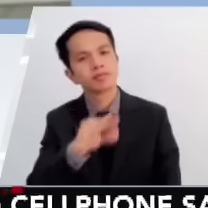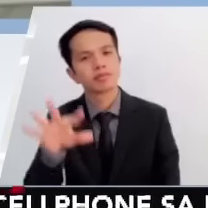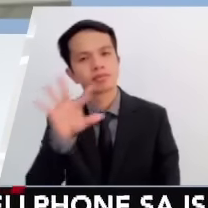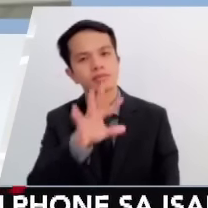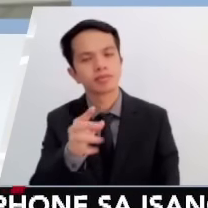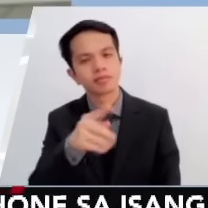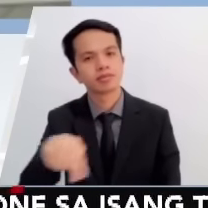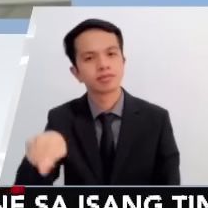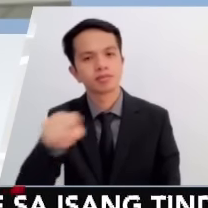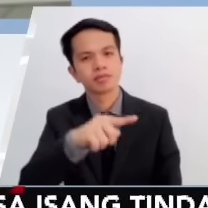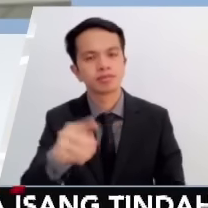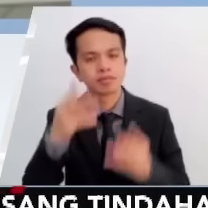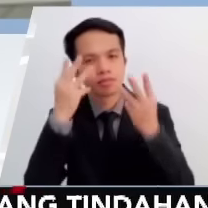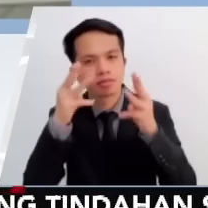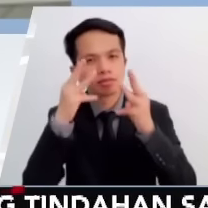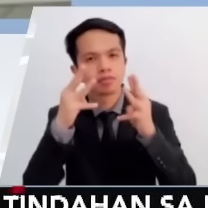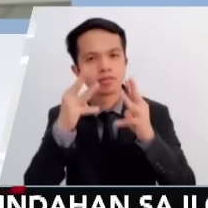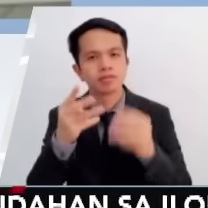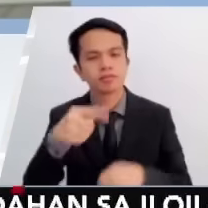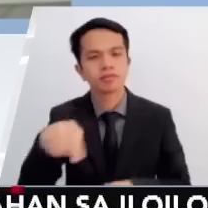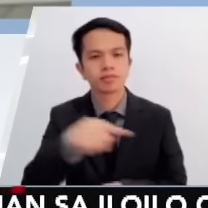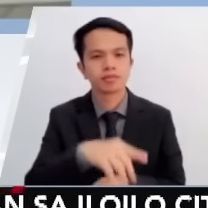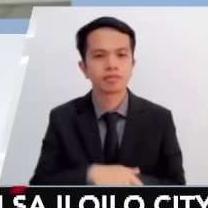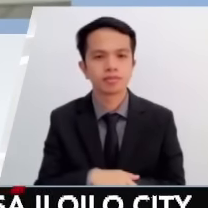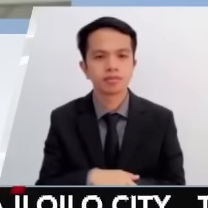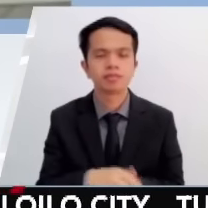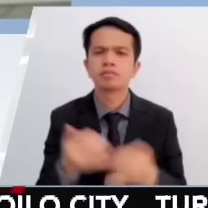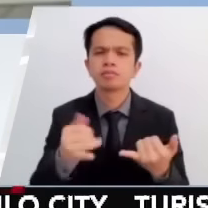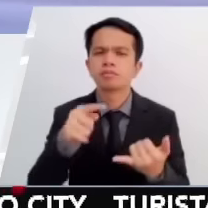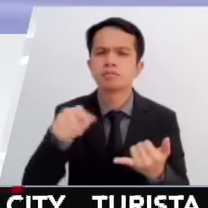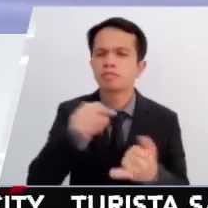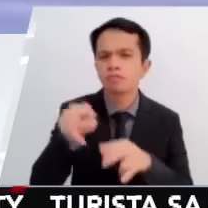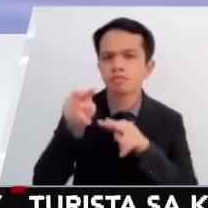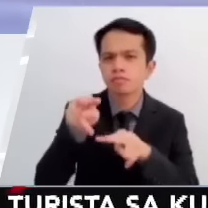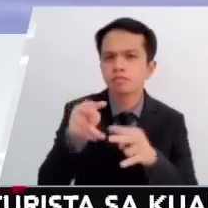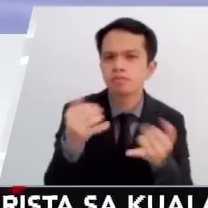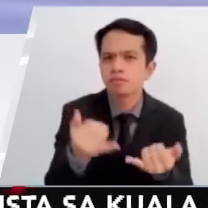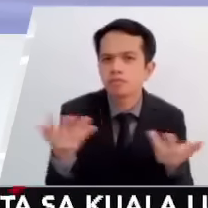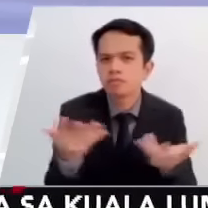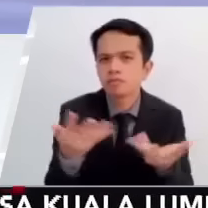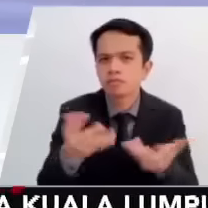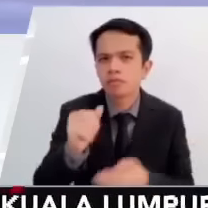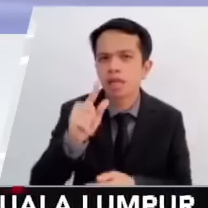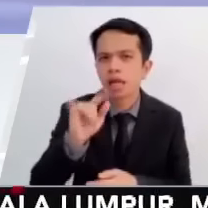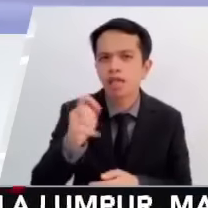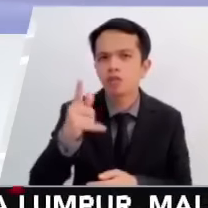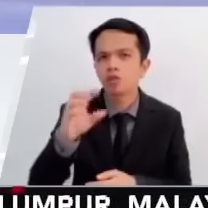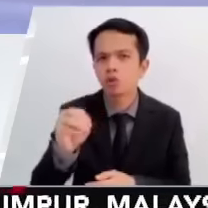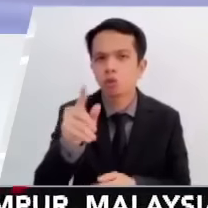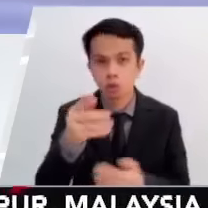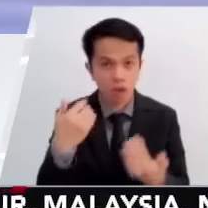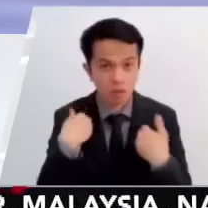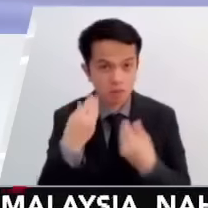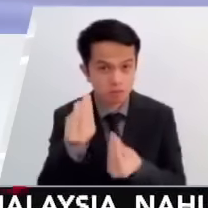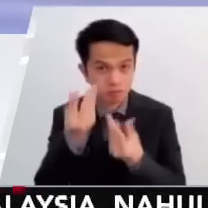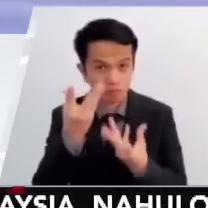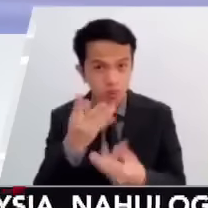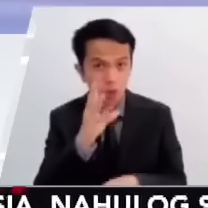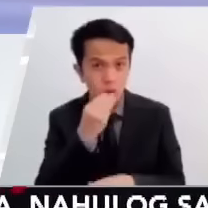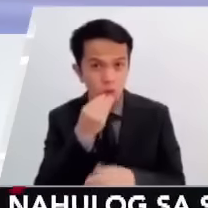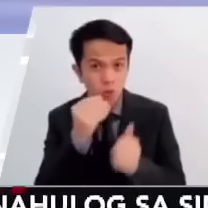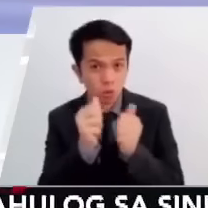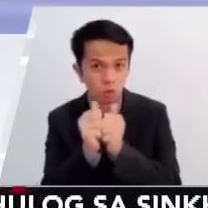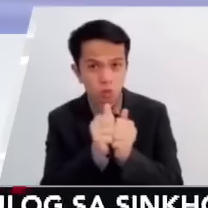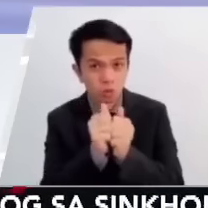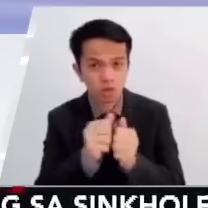tagapanood at tag sabaybay Opo Base po sa inyong monitoring Nasan na ba talaga si Alice go at may impormasyon ba kayo kung sino yung kanyang mga kasama at nagbibigay ng